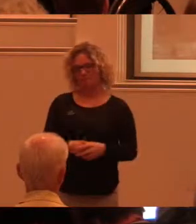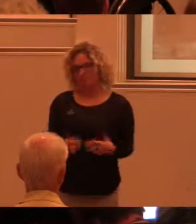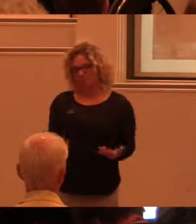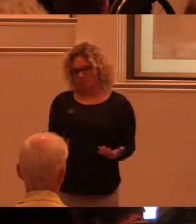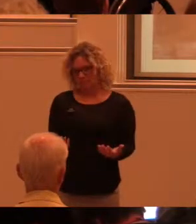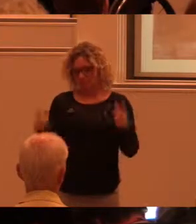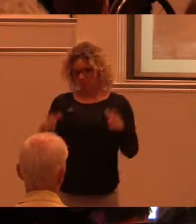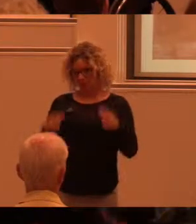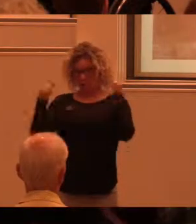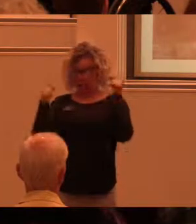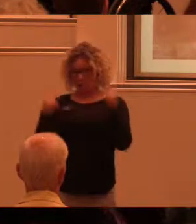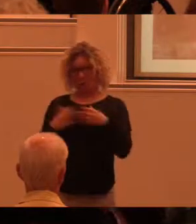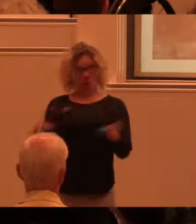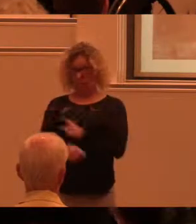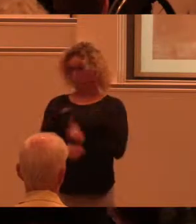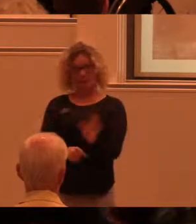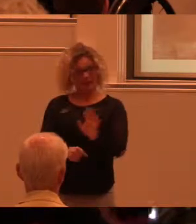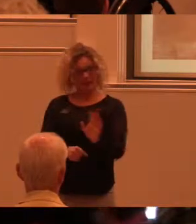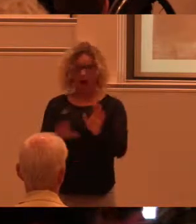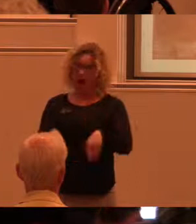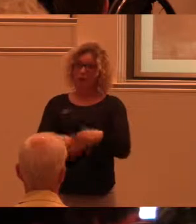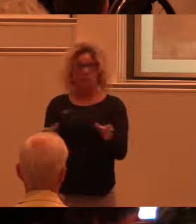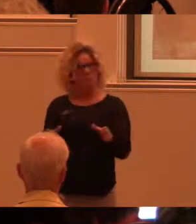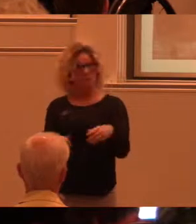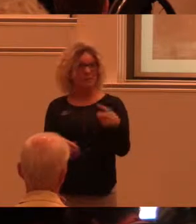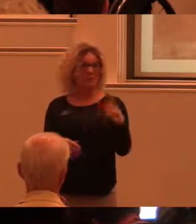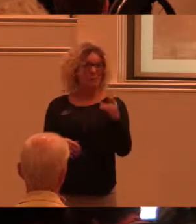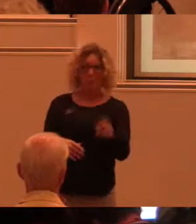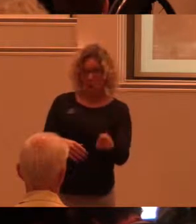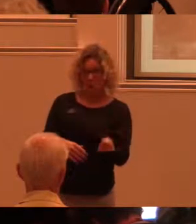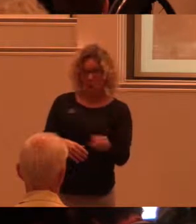Det här slottet har inte varit uppe så länge. har varit uppe i ett och ett halvt, två år någonting.